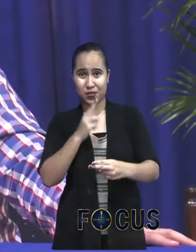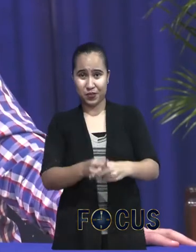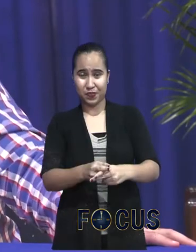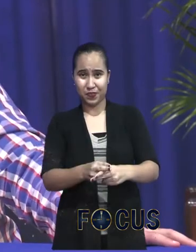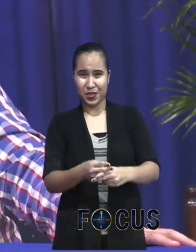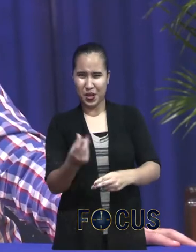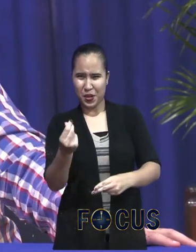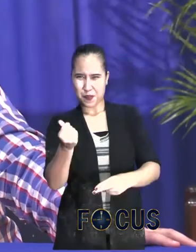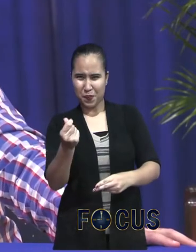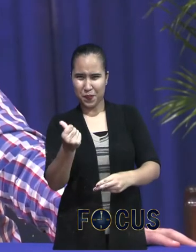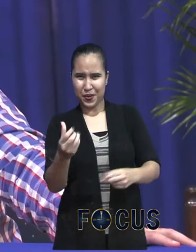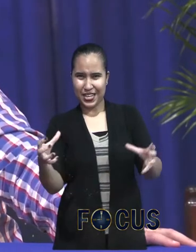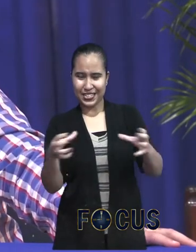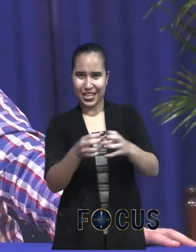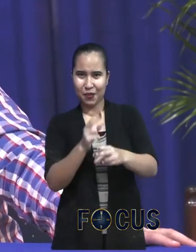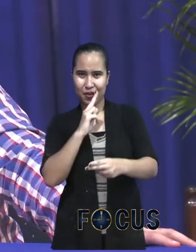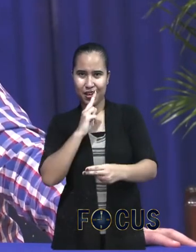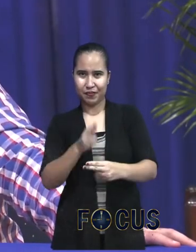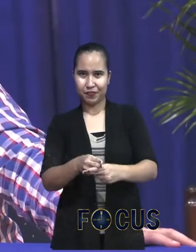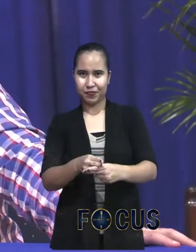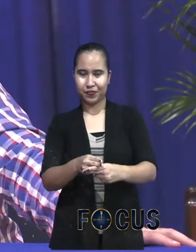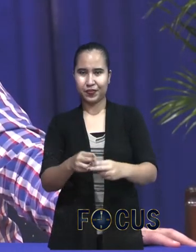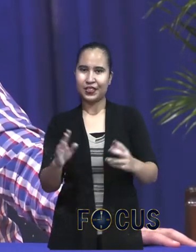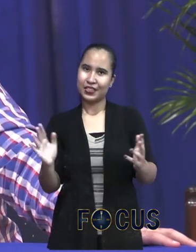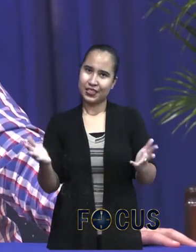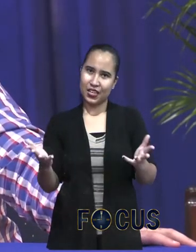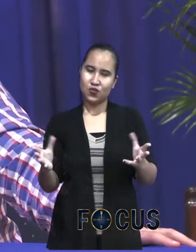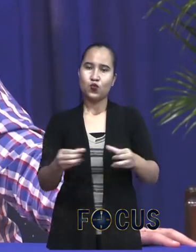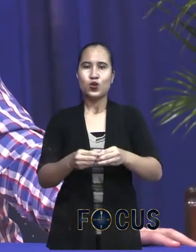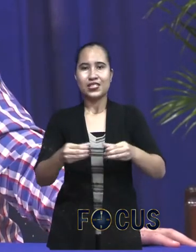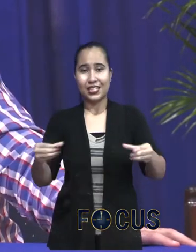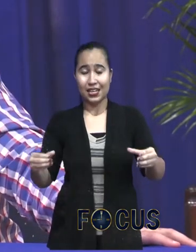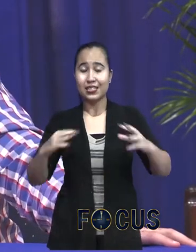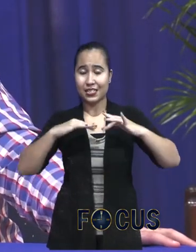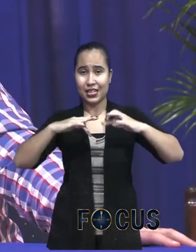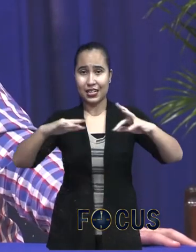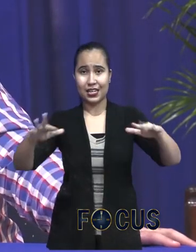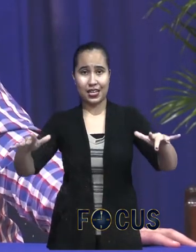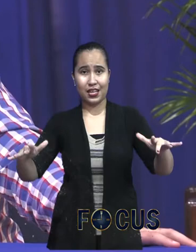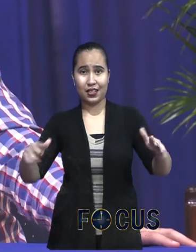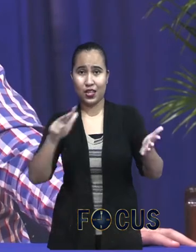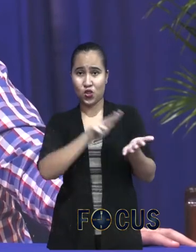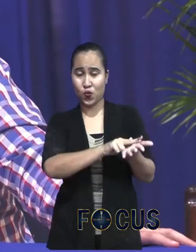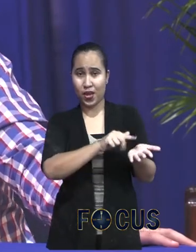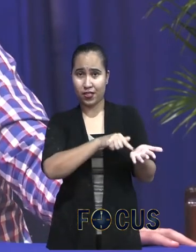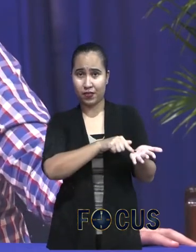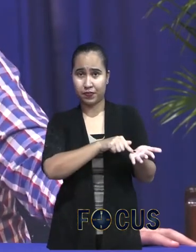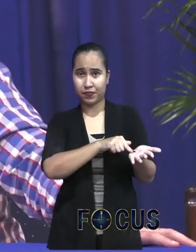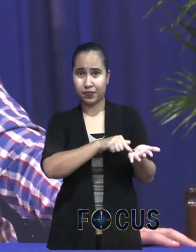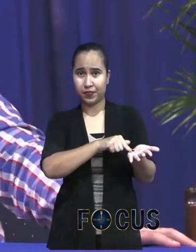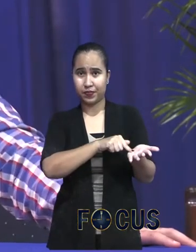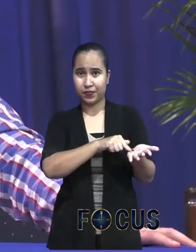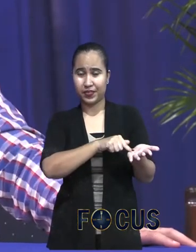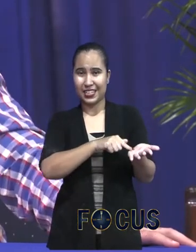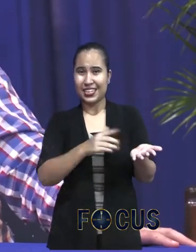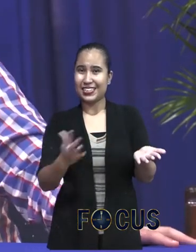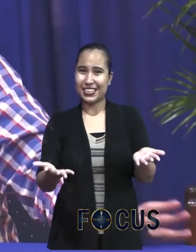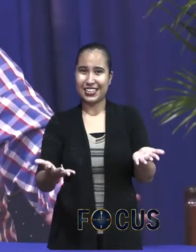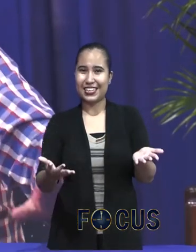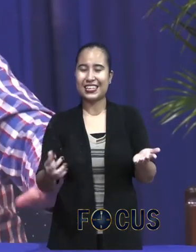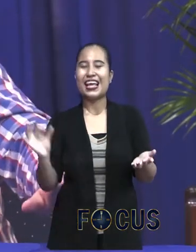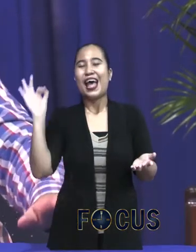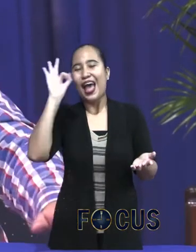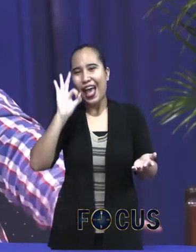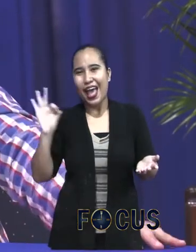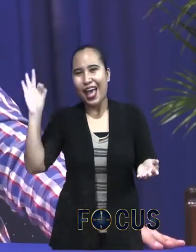kunt afstemmen. Dat soort van zaken zijn geregeld, zodat we niet een situatie krijgen waar we tot het extreme grijpen, nee, we gaan